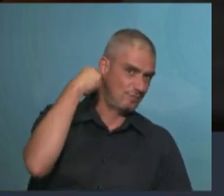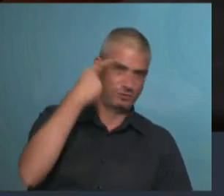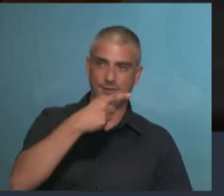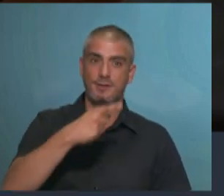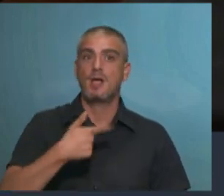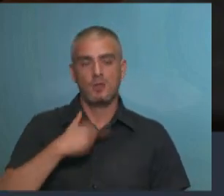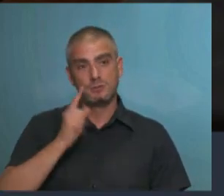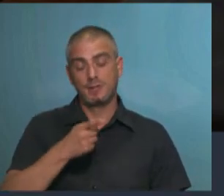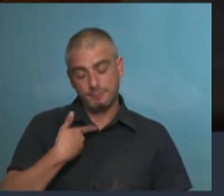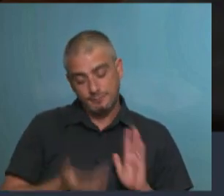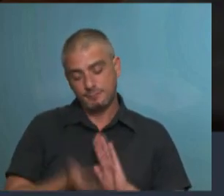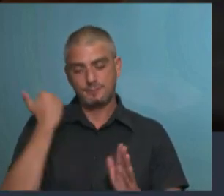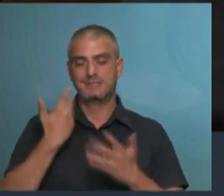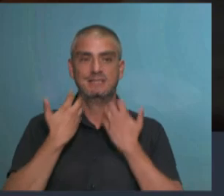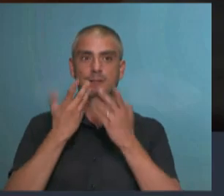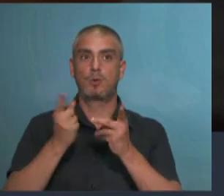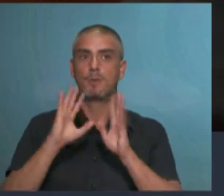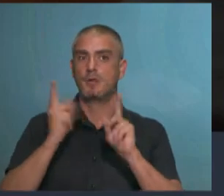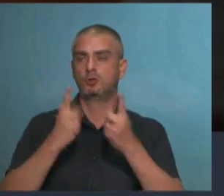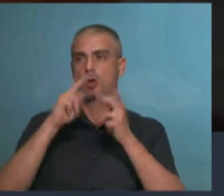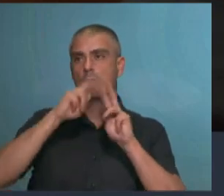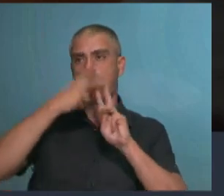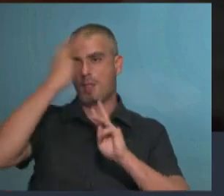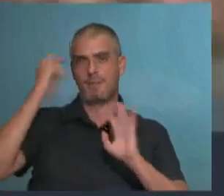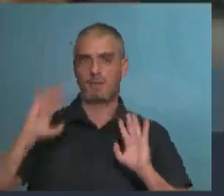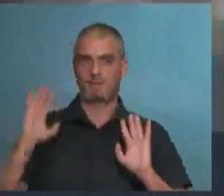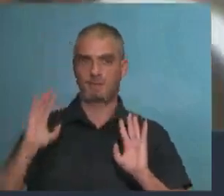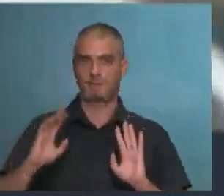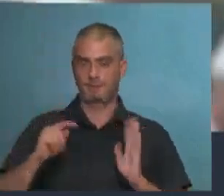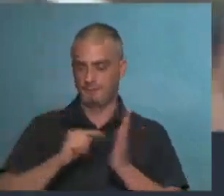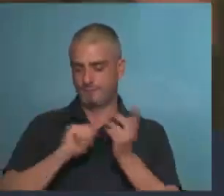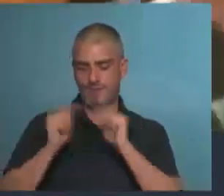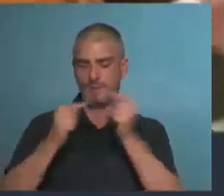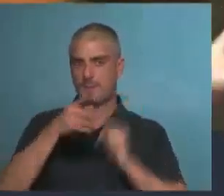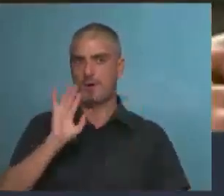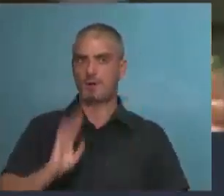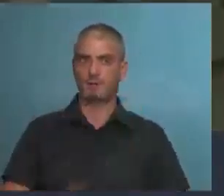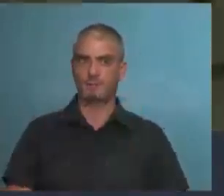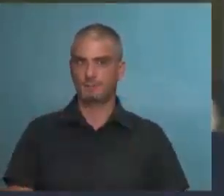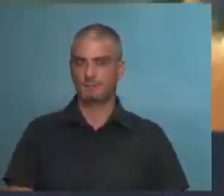להוציא את עצמנו מהסיפור של... ממה שמתרחש בעולם הערבי. ממה שיש בעולם הערבי, מהמחלוקת הזאת.